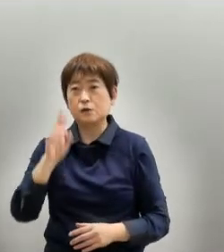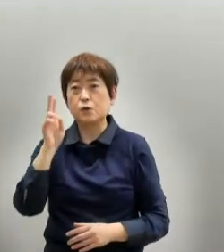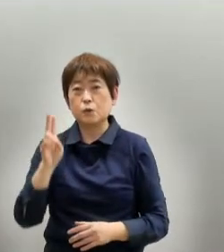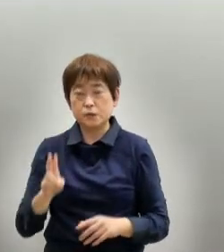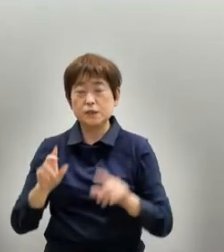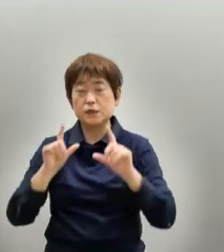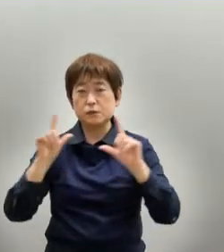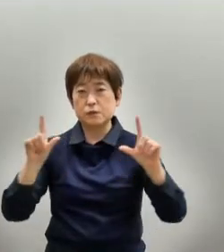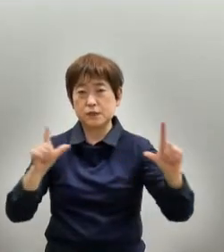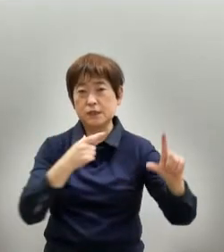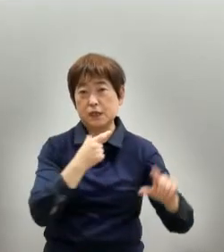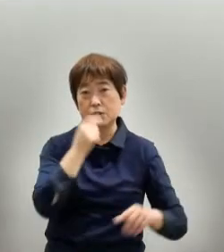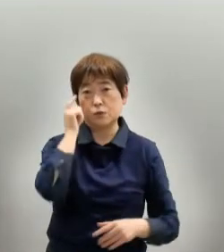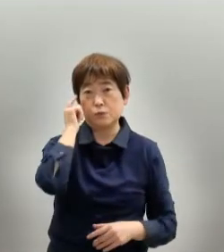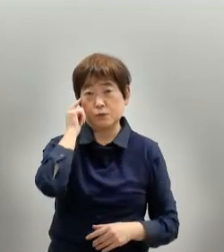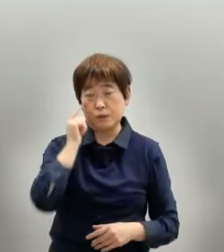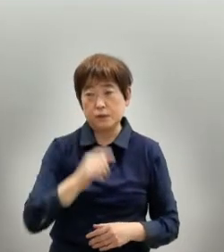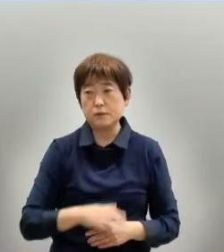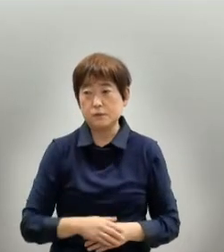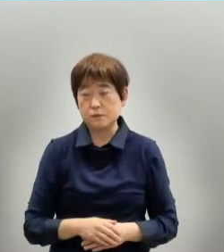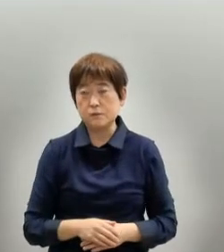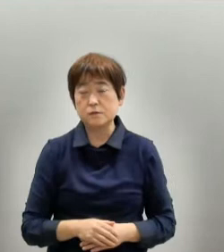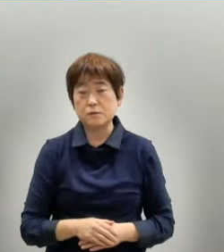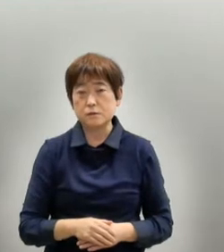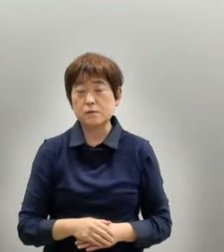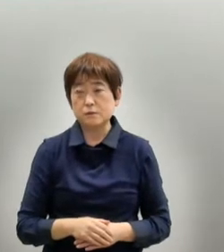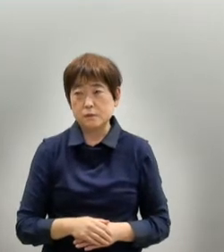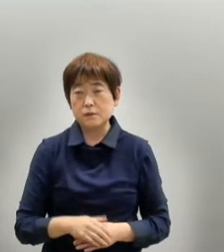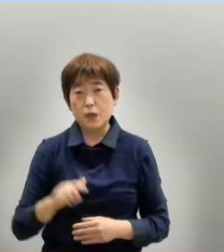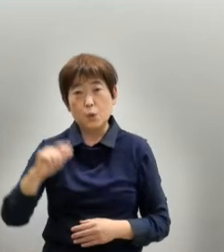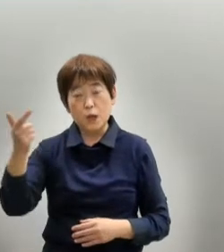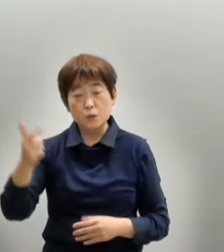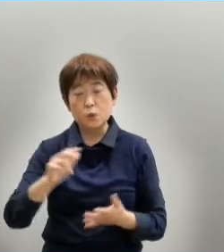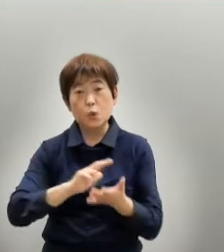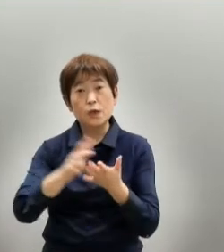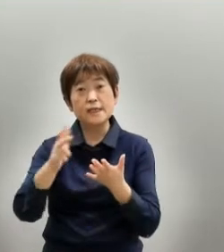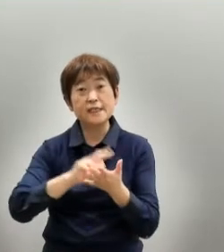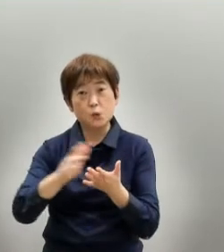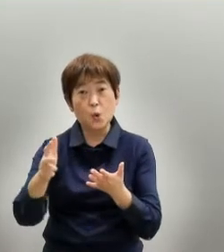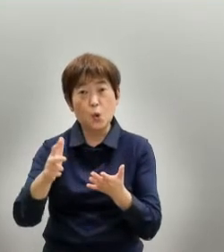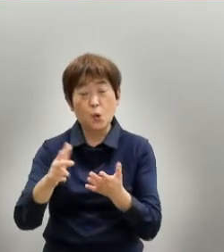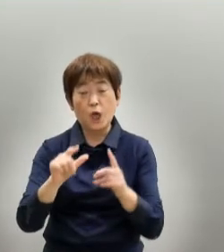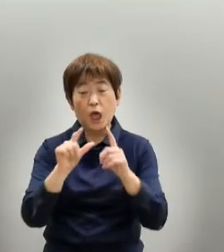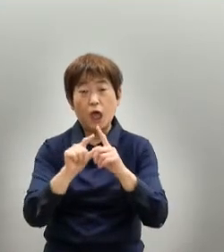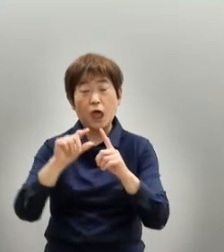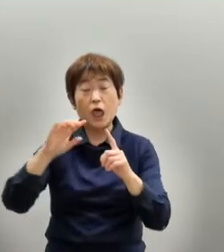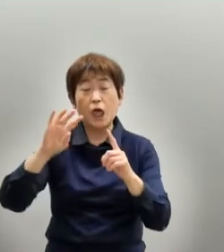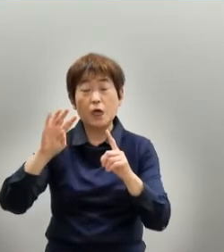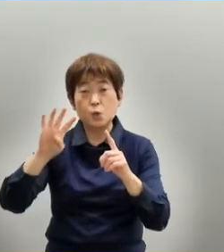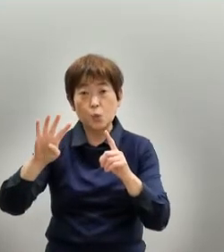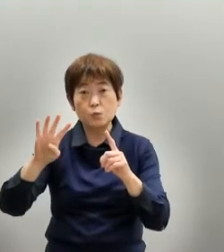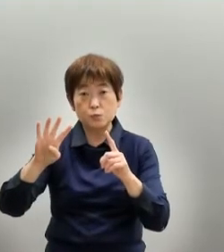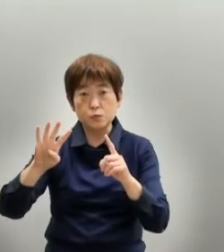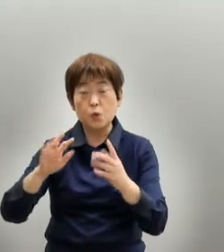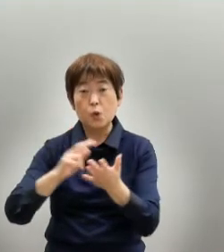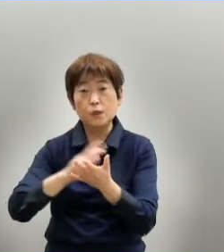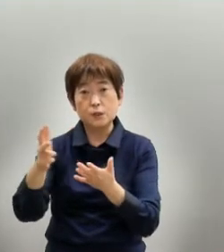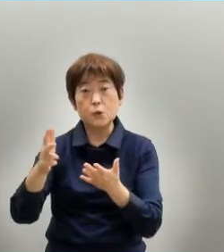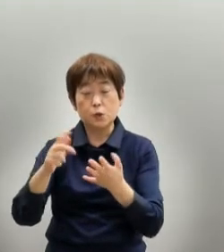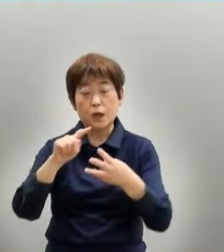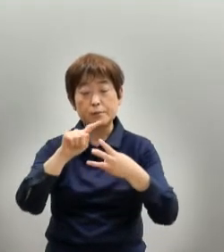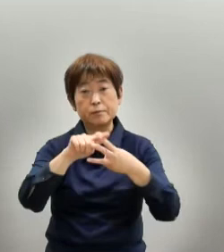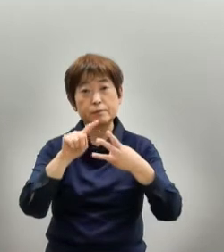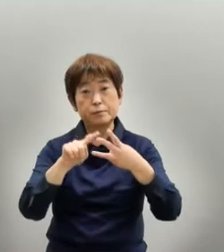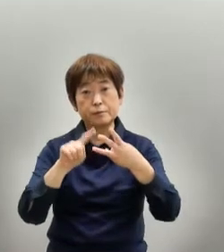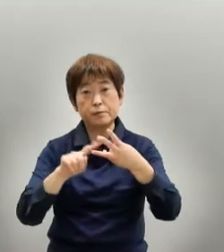ただいている資料がございまして、これ3つあるかと思います。で、A4 ものですね。さ